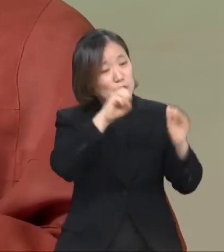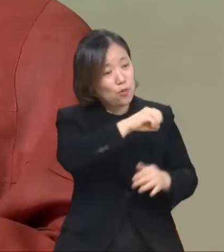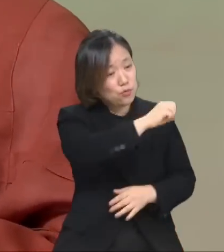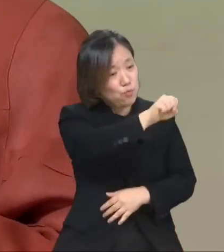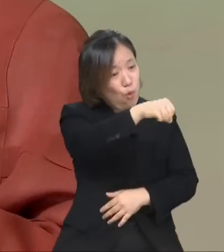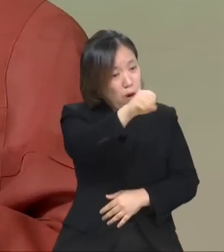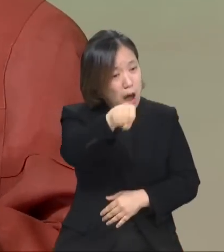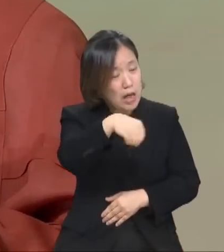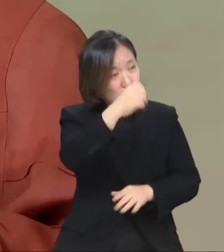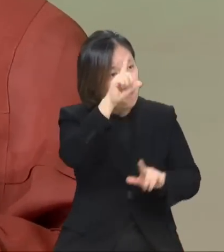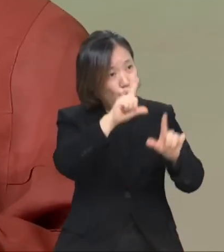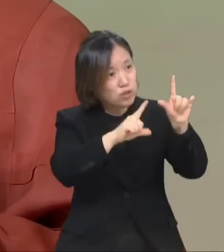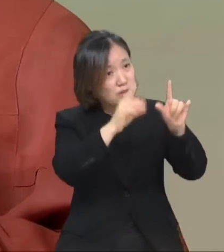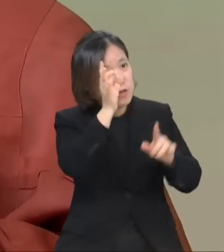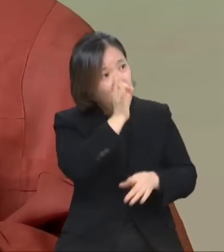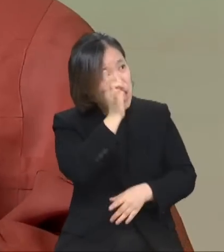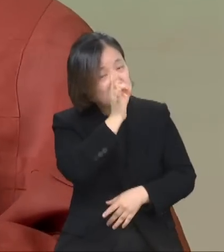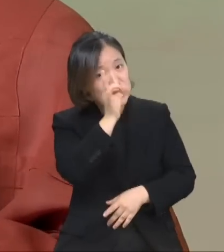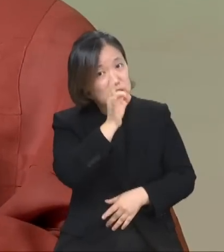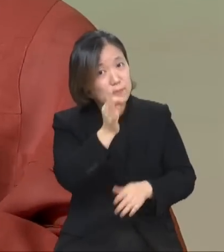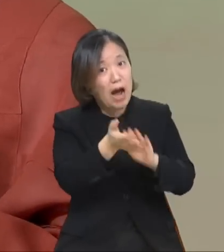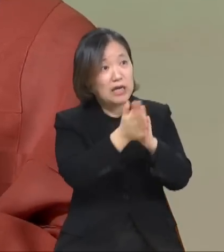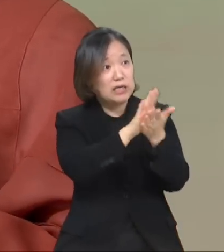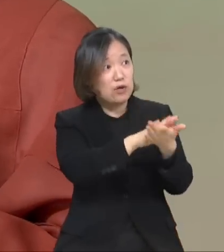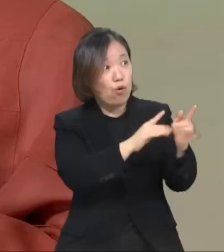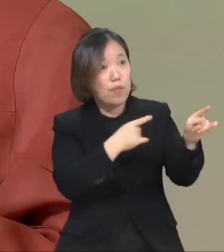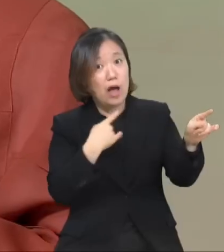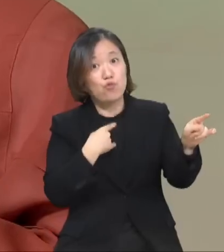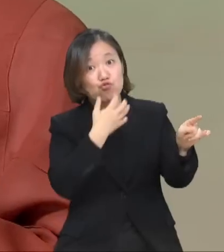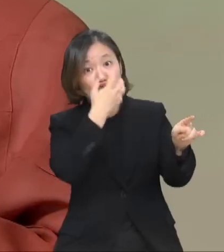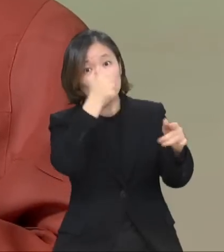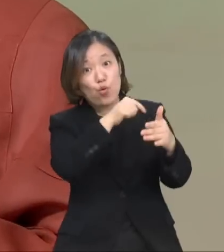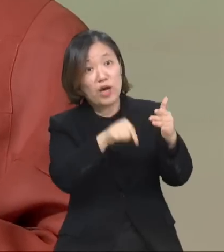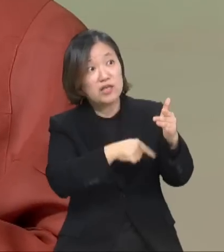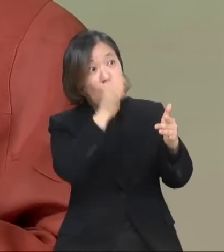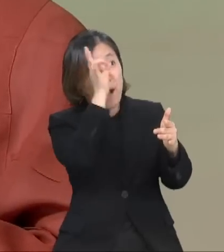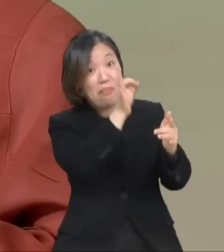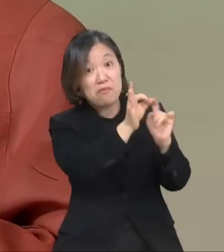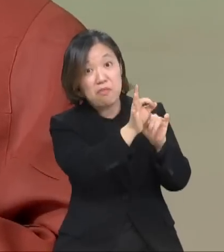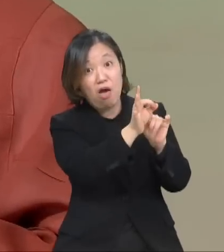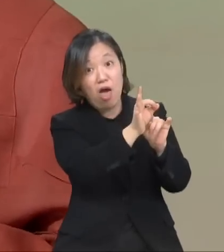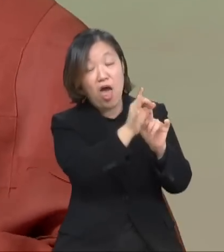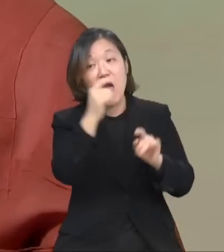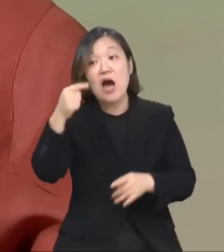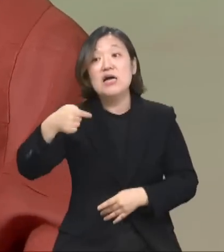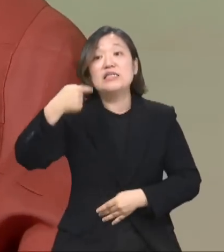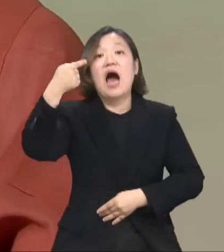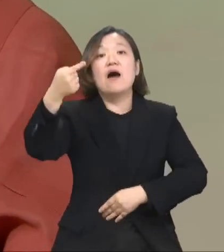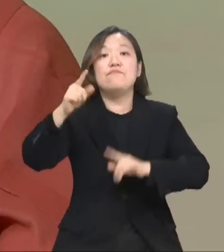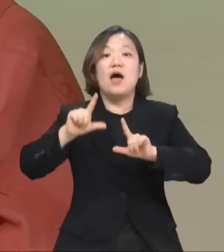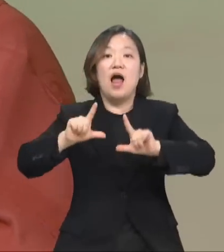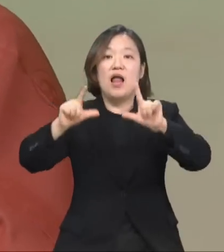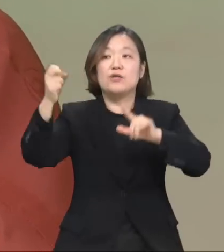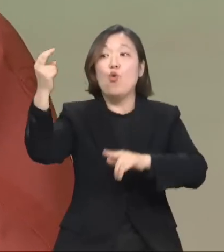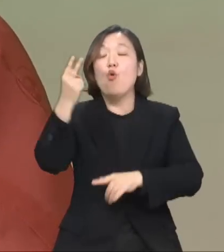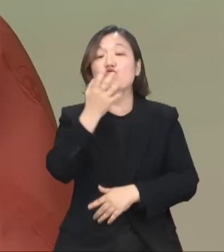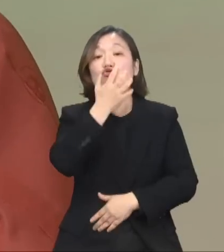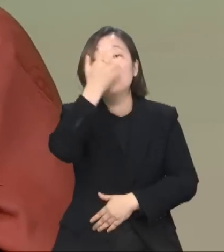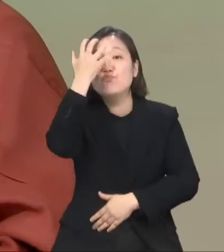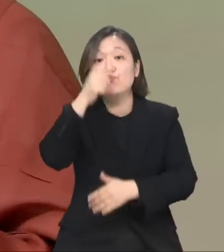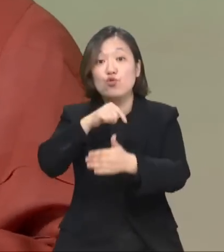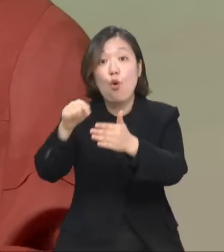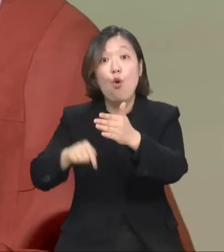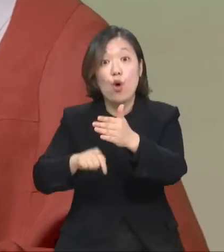이제 돼지 형상 돼지의 모습이 딱 보였다 했잖아요 근데 그 다음날 또 꿈을 꾼 거예요 그 다음날 꿈을 꿨는데